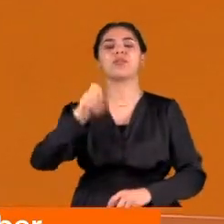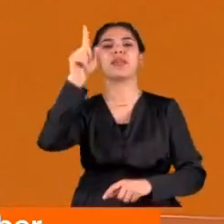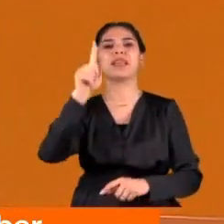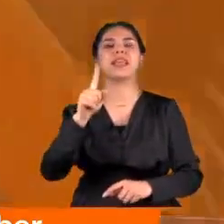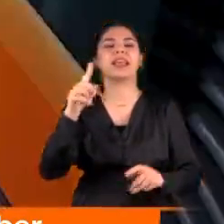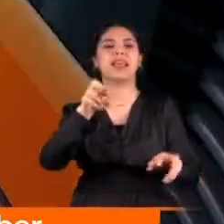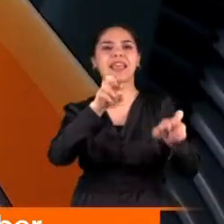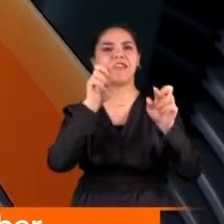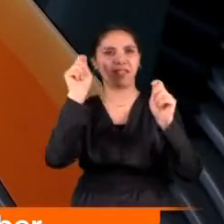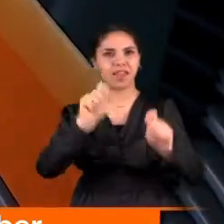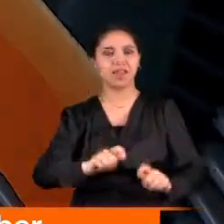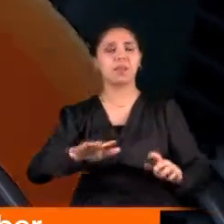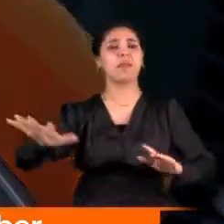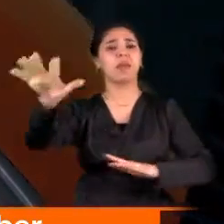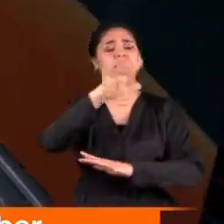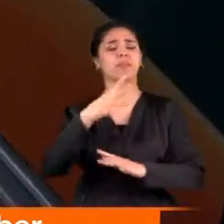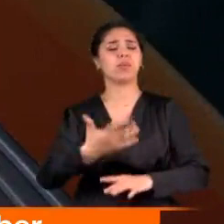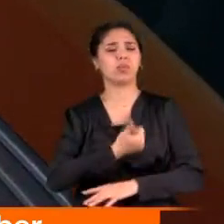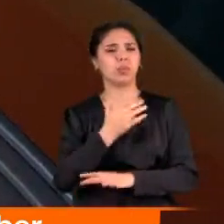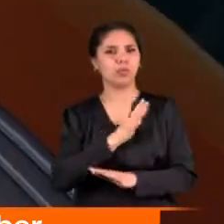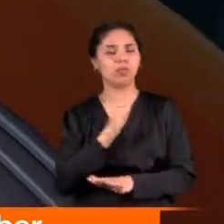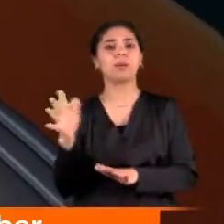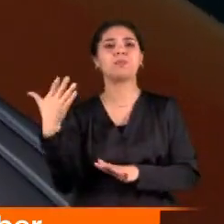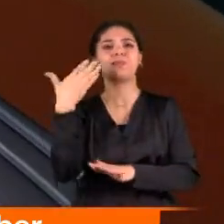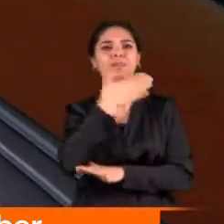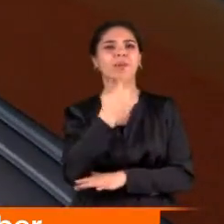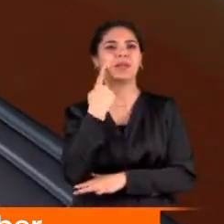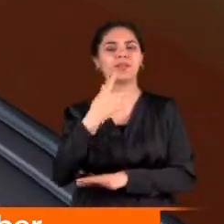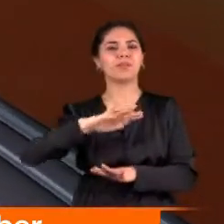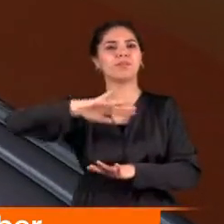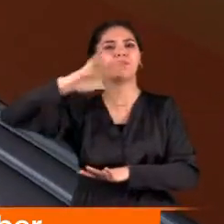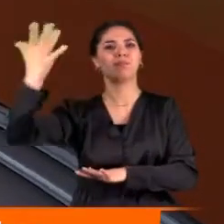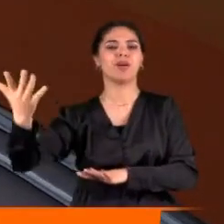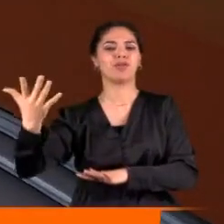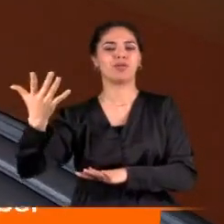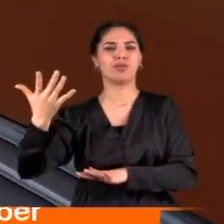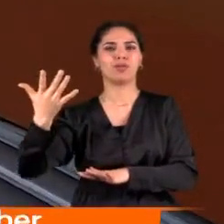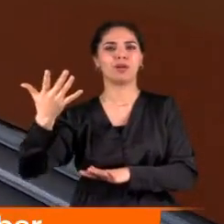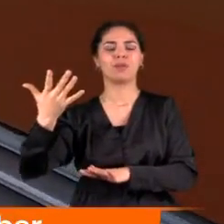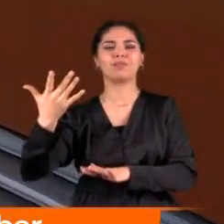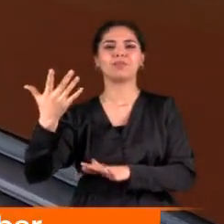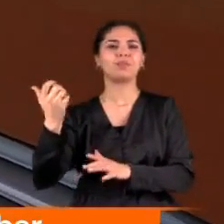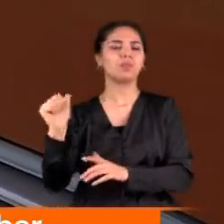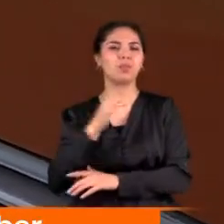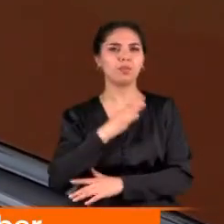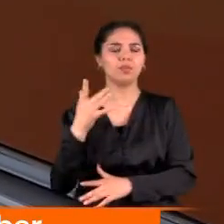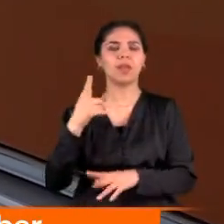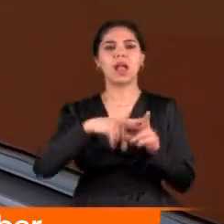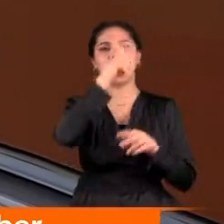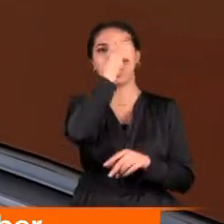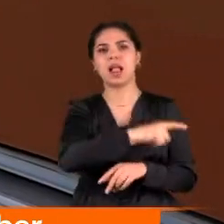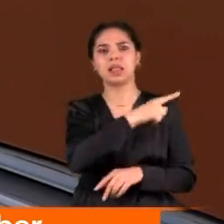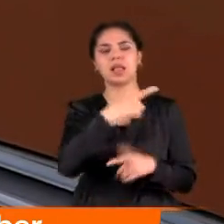Elbette hepimizin içi buruk ama Ramazan atmosferinde başka bir etkisi ve yeri var şimdi Altay